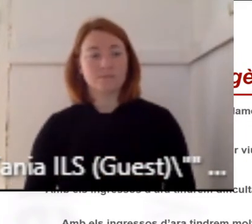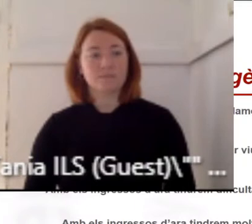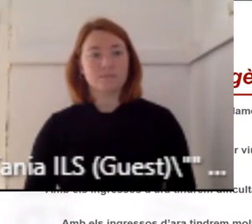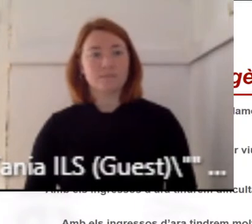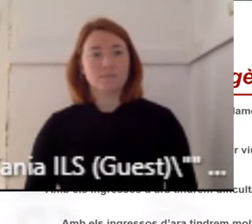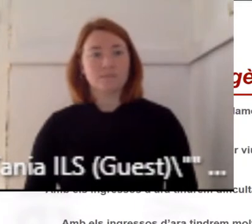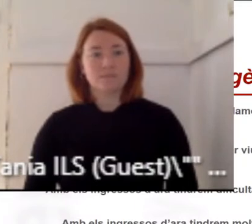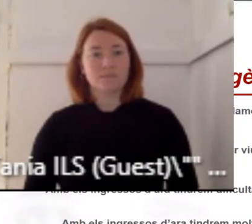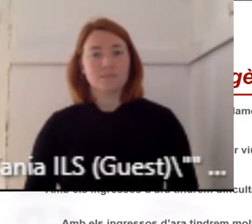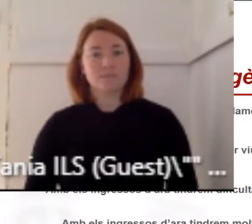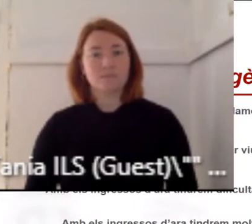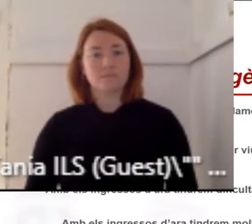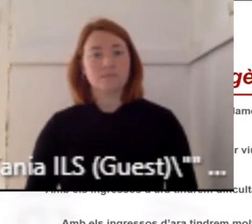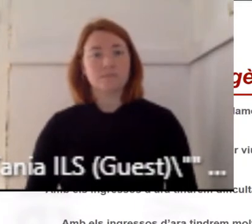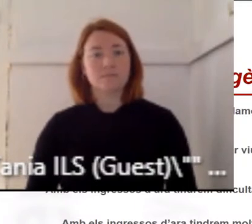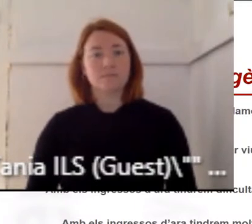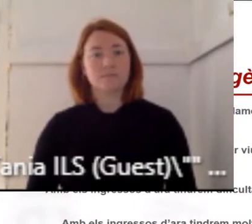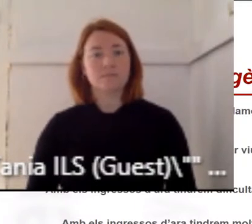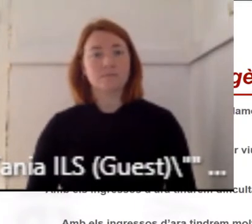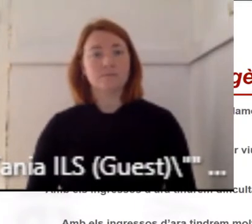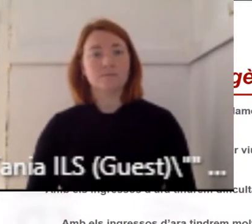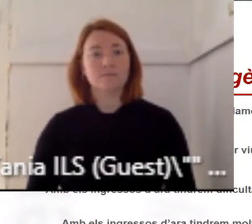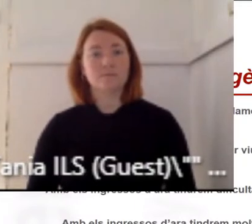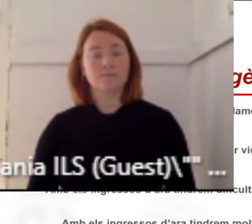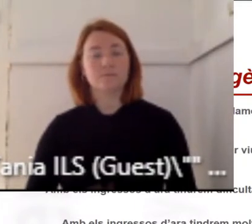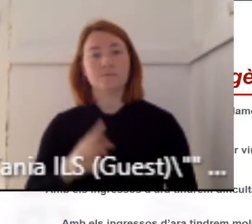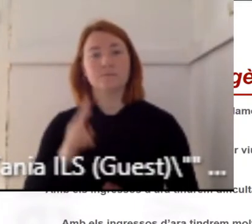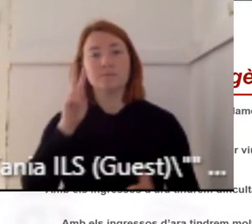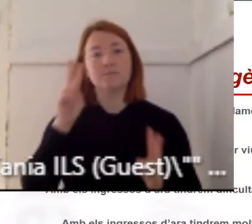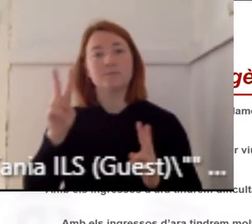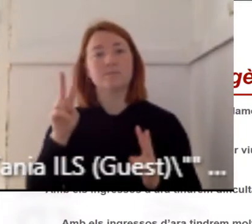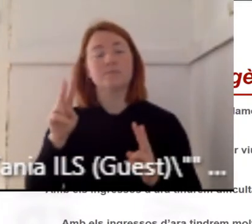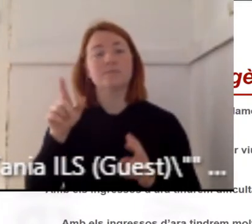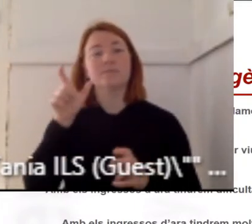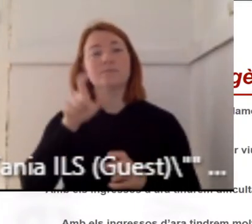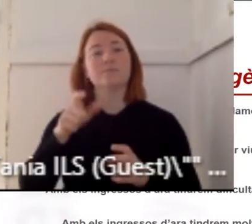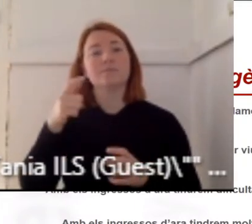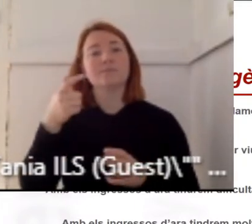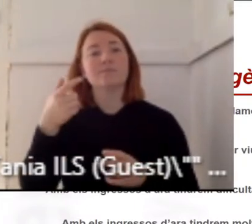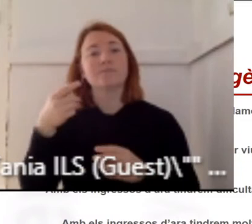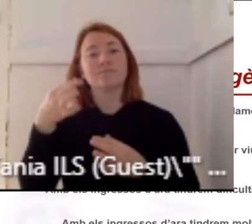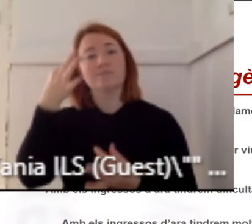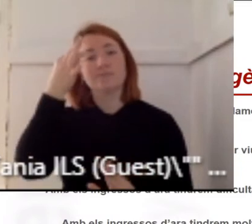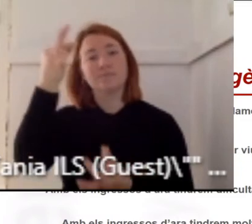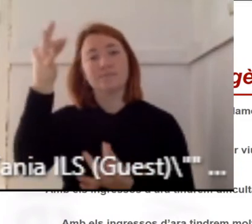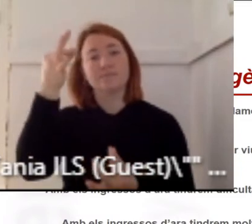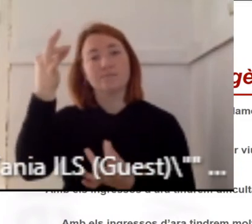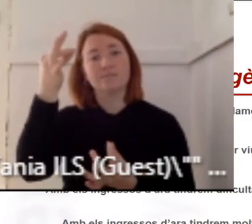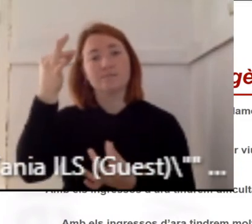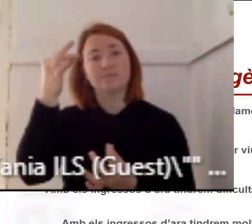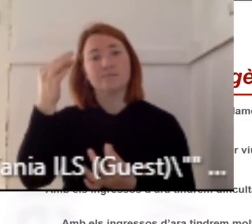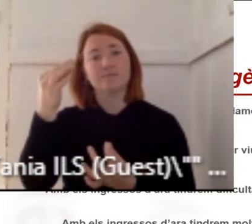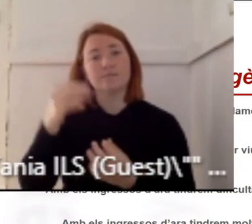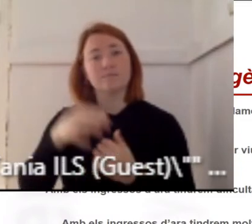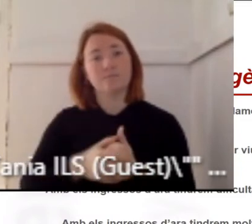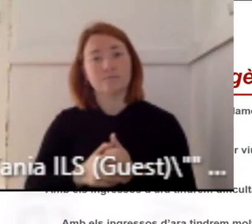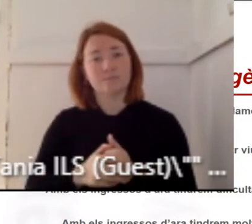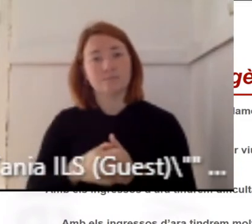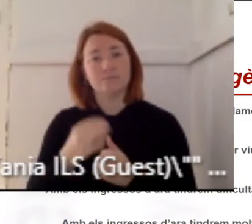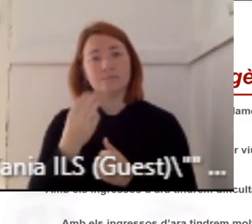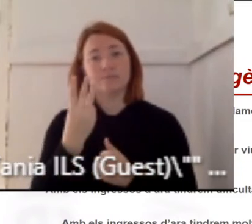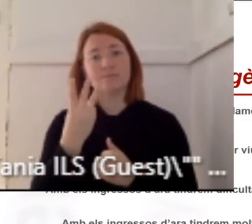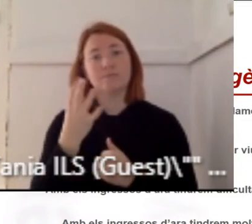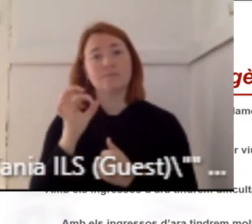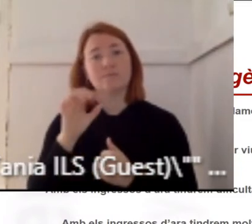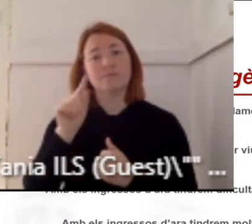doncs, aquí veiem amb una miqueta més de detall, gairebé un 30% de les dones diuen que amb els ingressos mensuals amb els que compten en